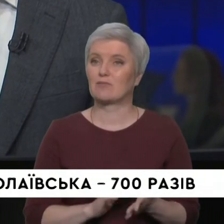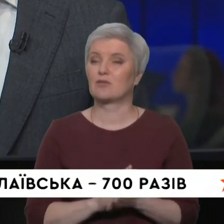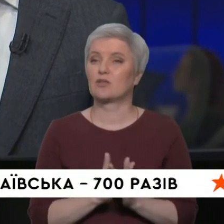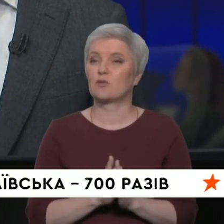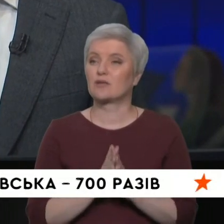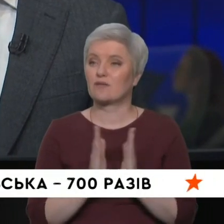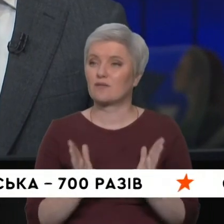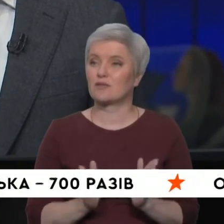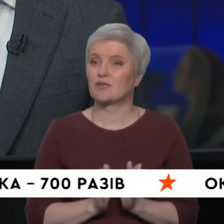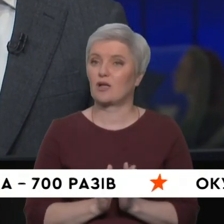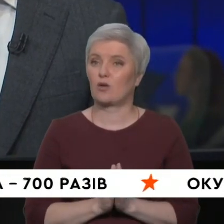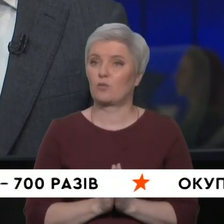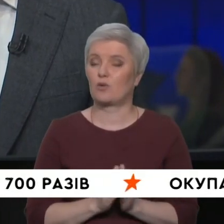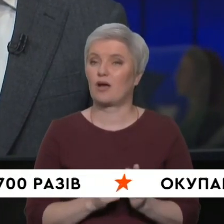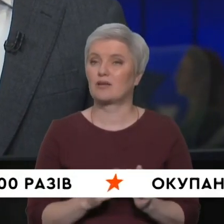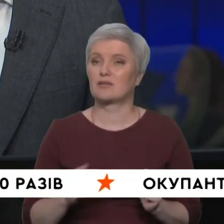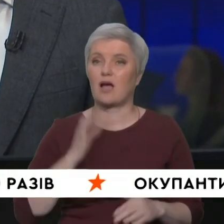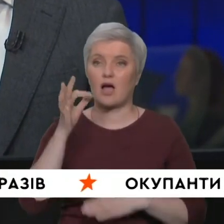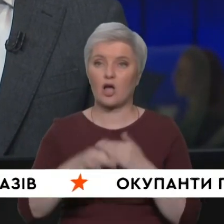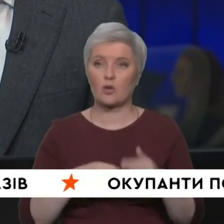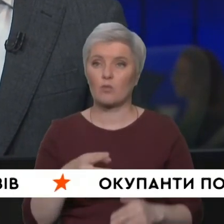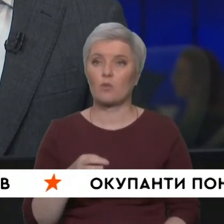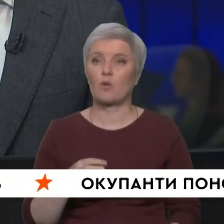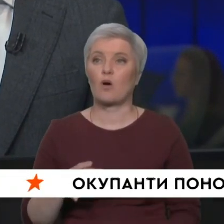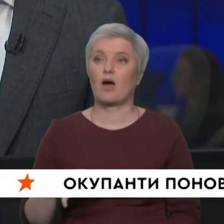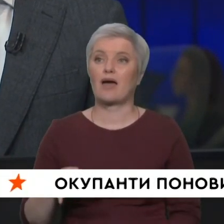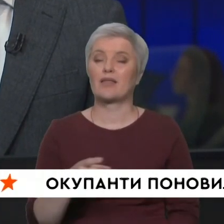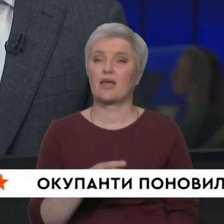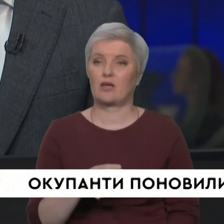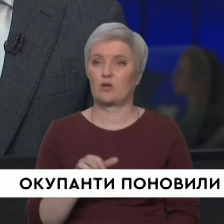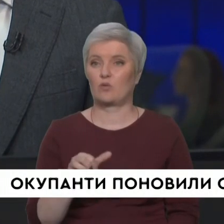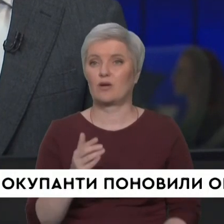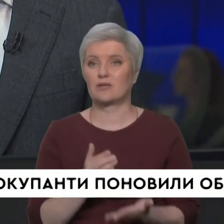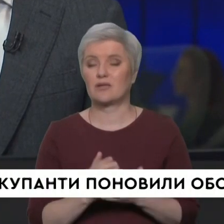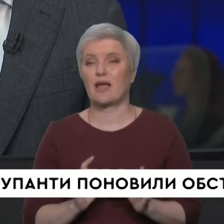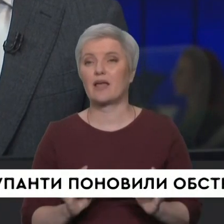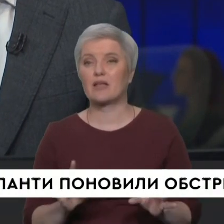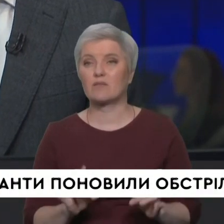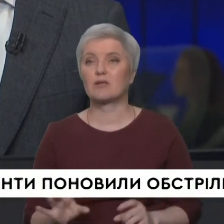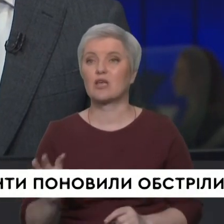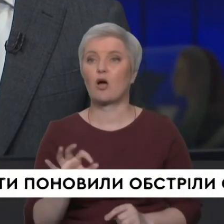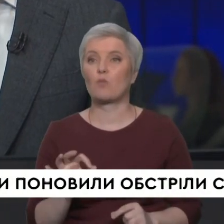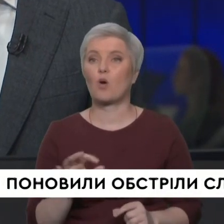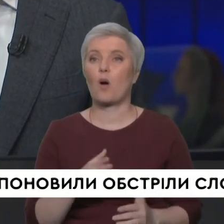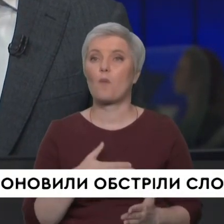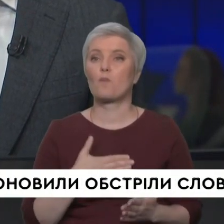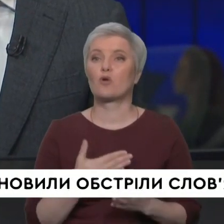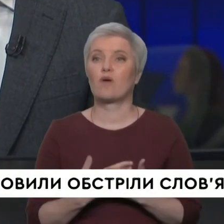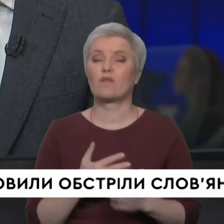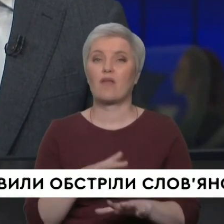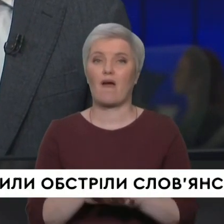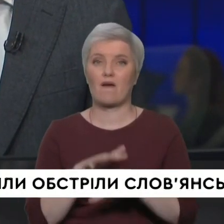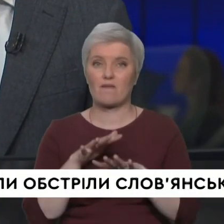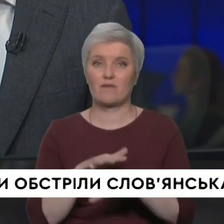ситуації в цілому за добу по регіону. І, можливо, чи є у вас інформація, знаєте, про пожвавлення військ на